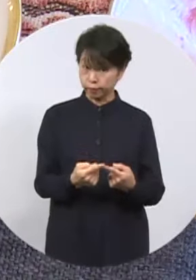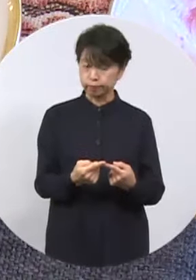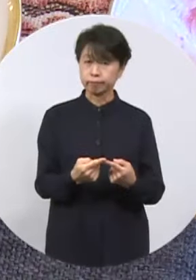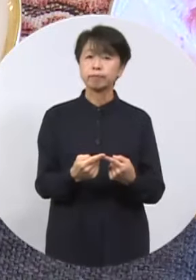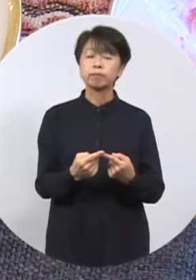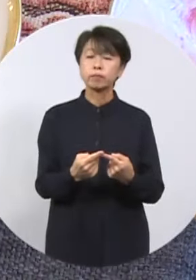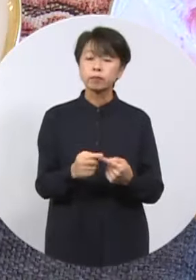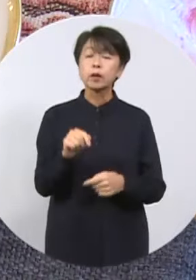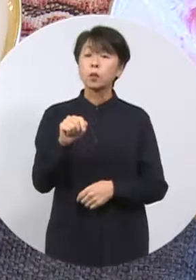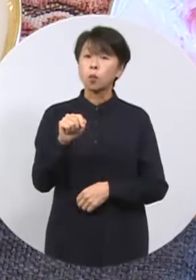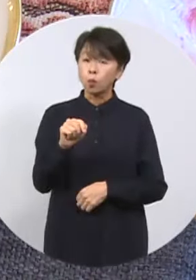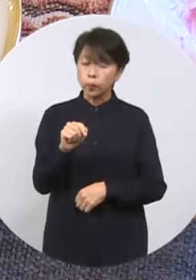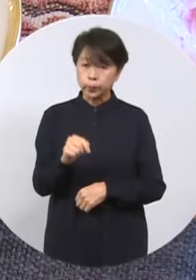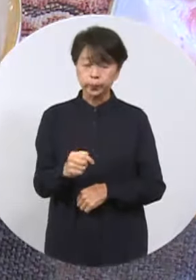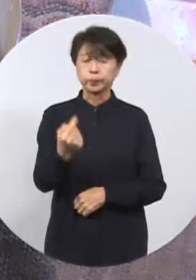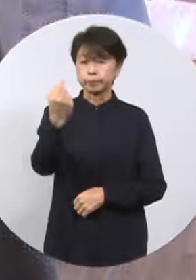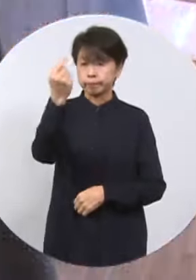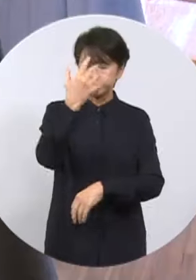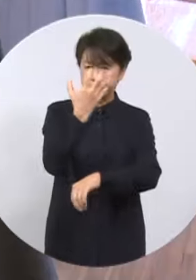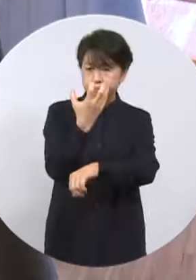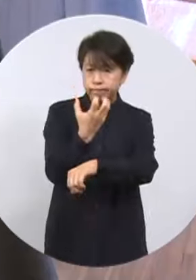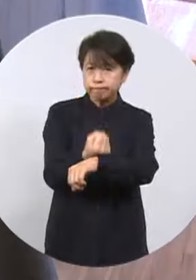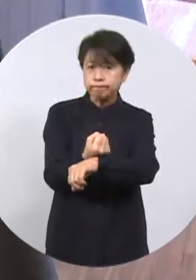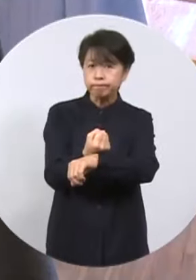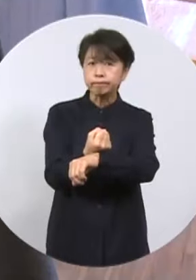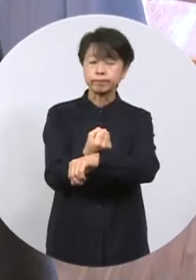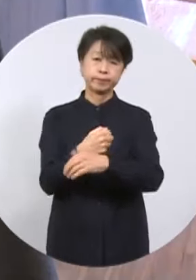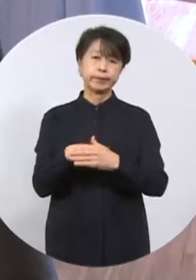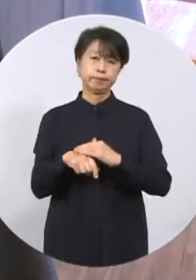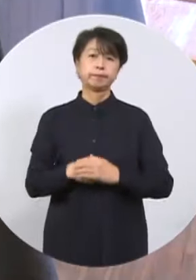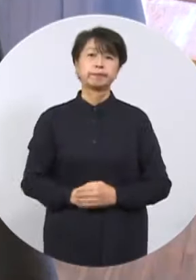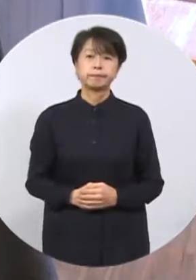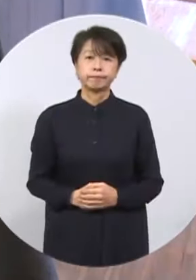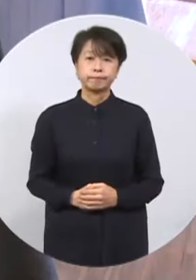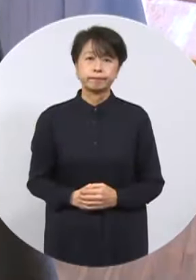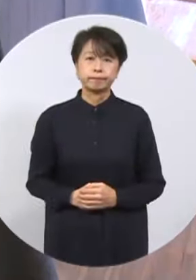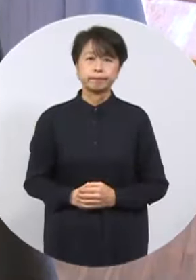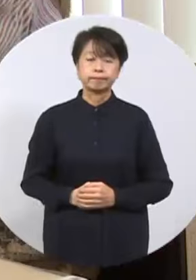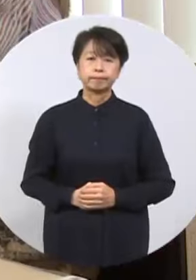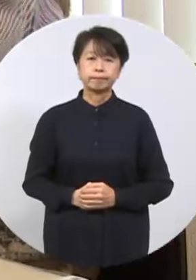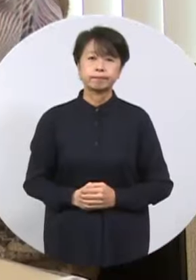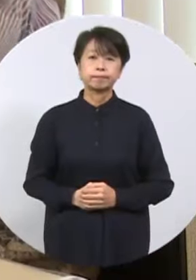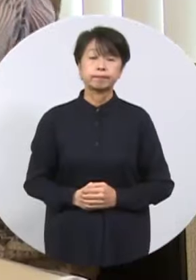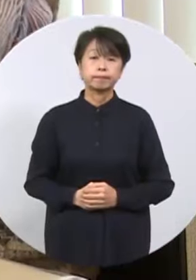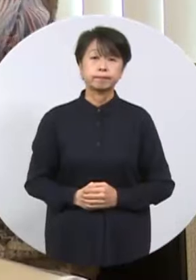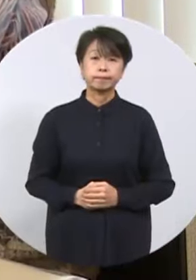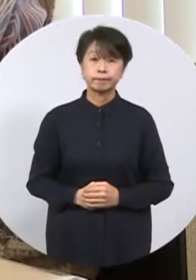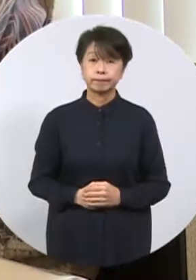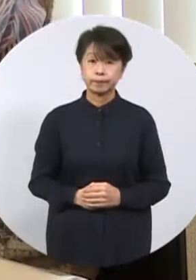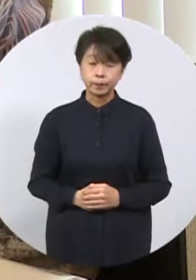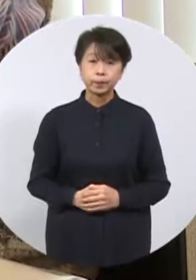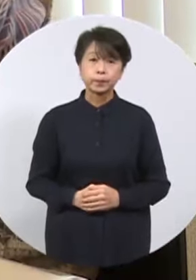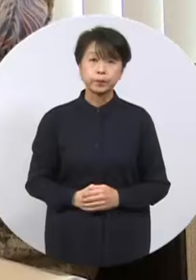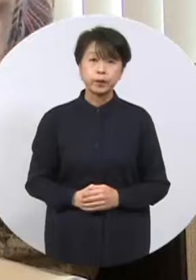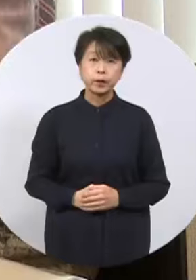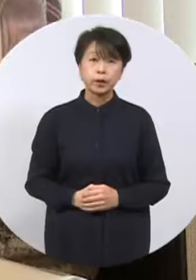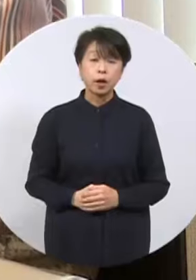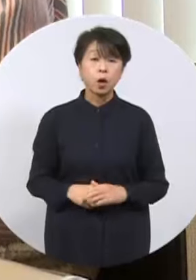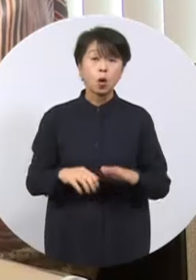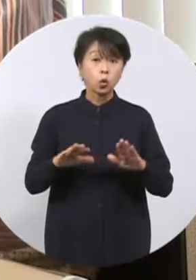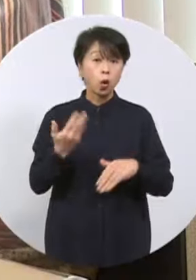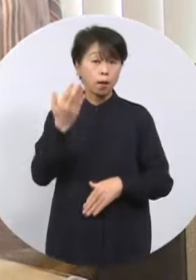そして、そこで学んだということになります。 はい、 で今日はもう一応これ書いかけ